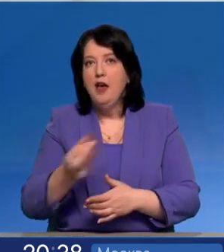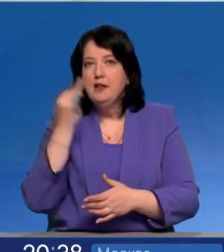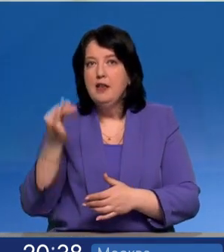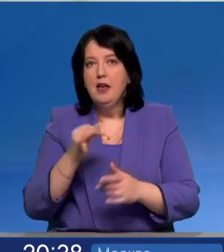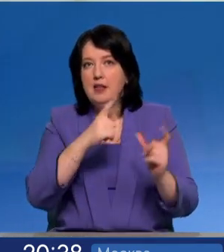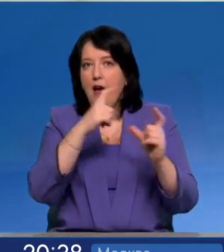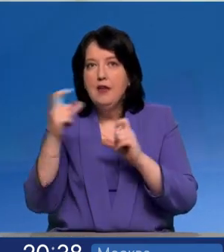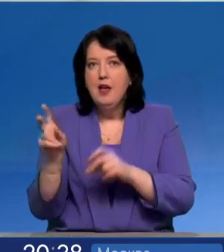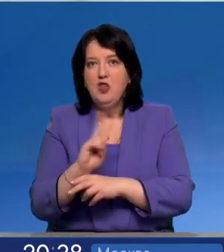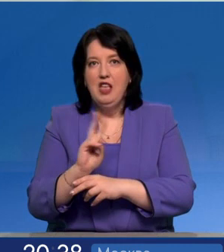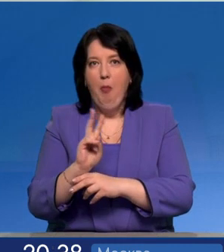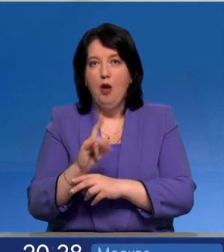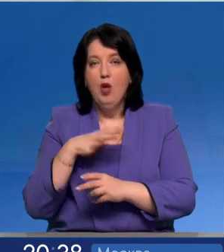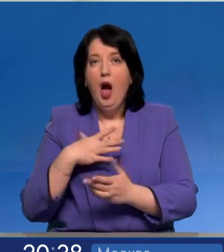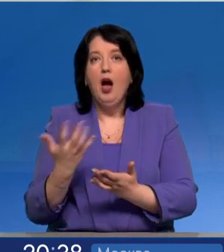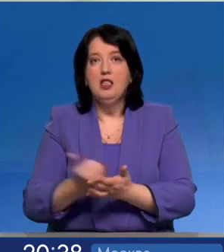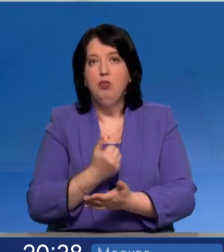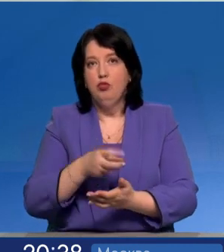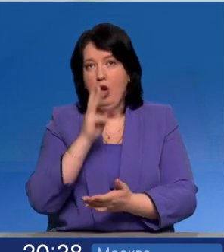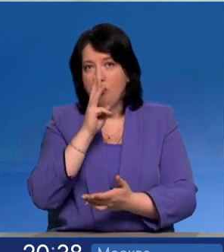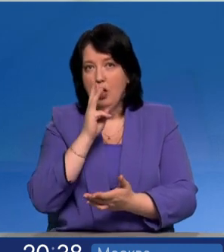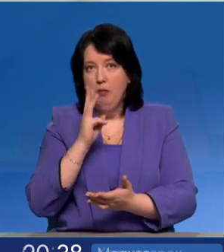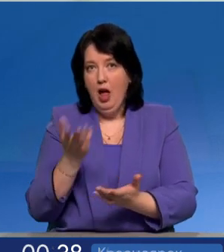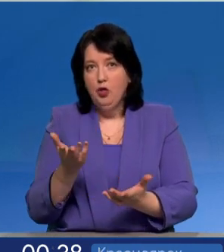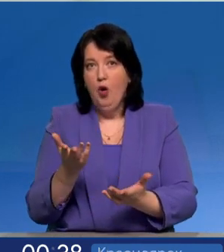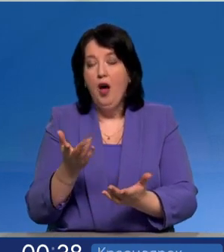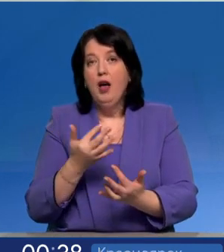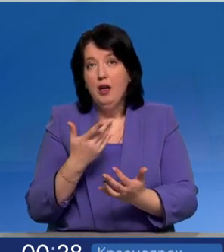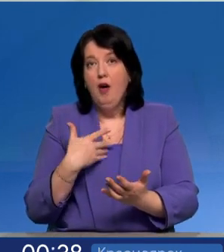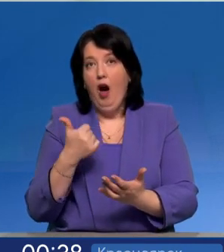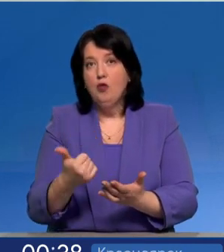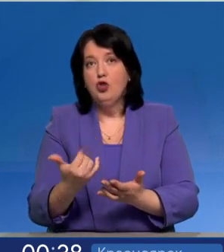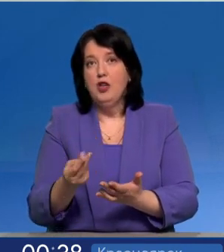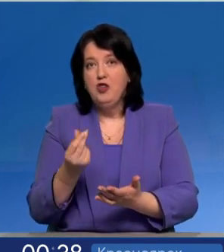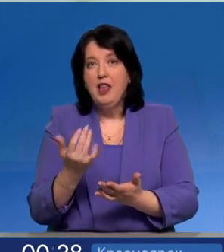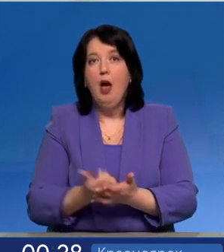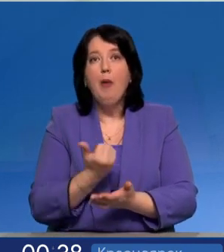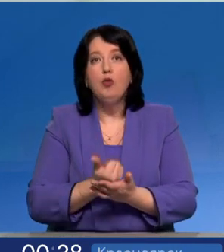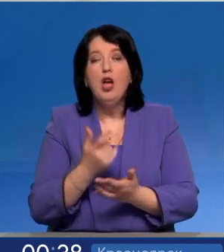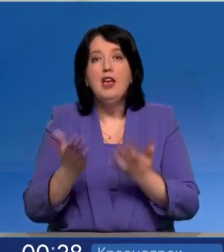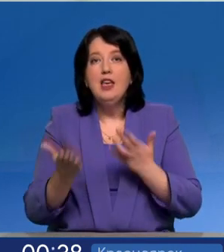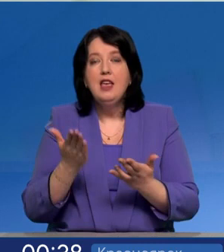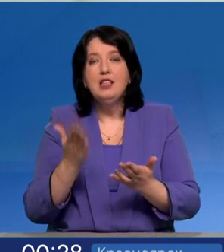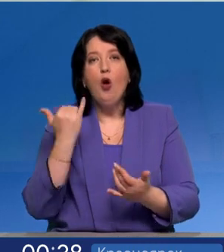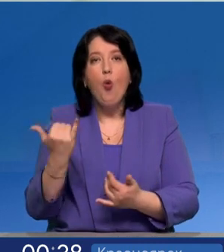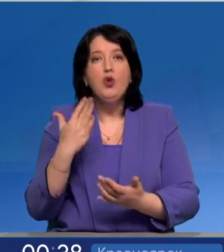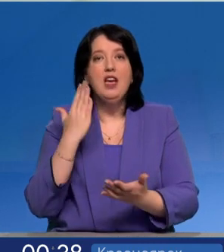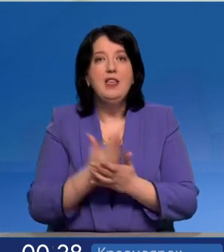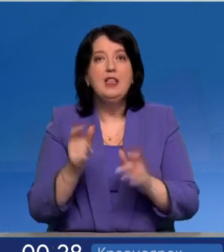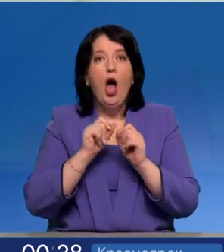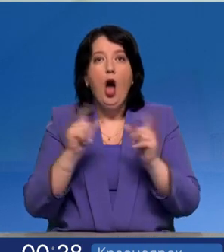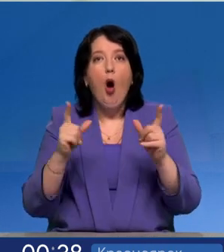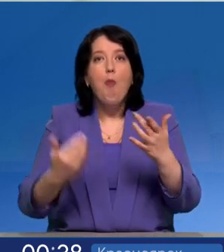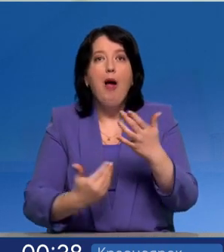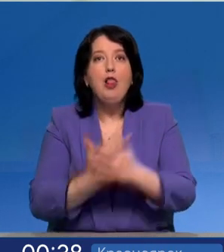и не те миллиарды, про которые мы сейчас слышим. Да, потому что если у него действительно блог с большим количеством подписчиков, которых